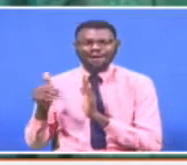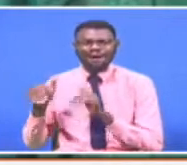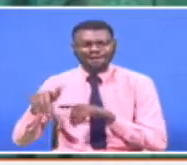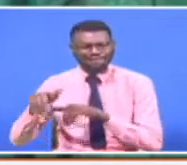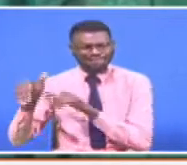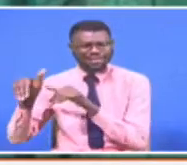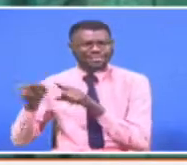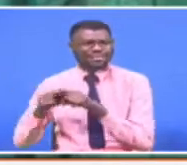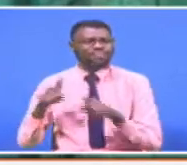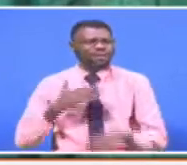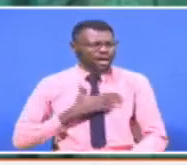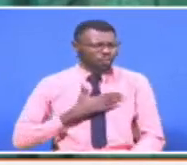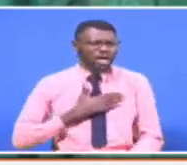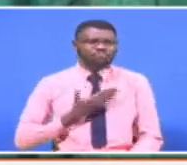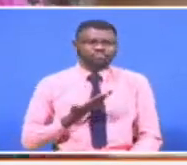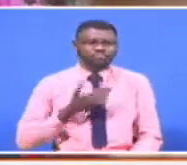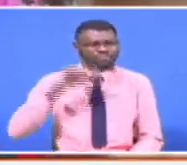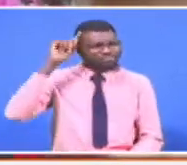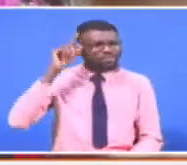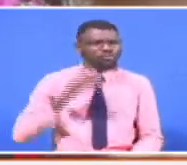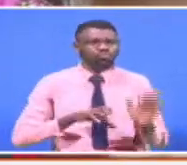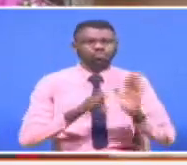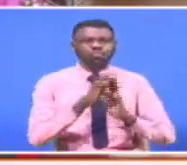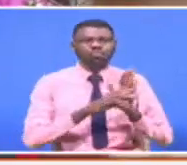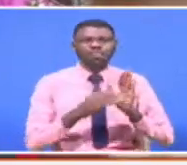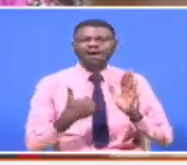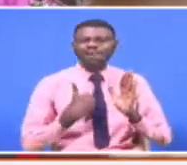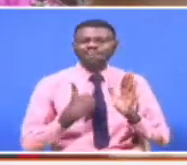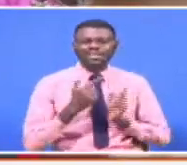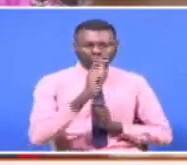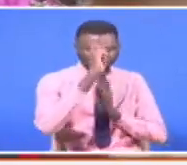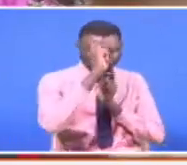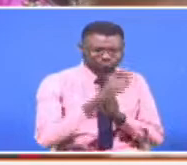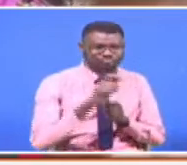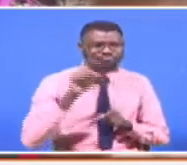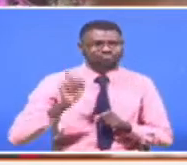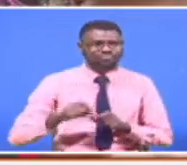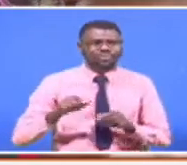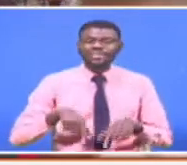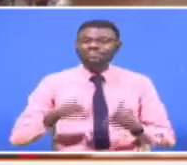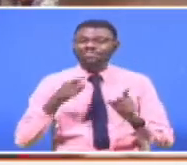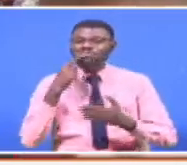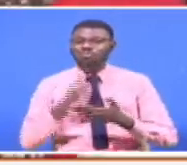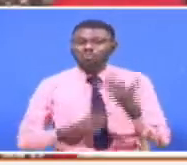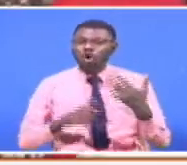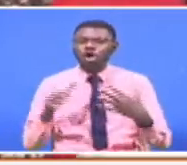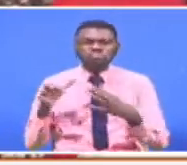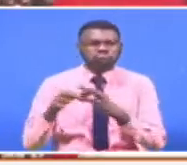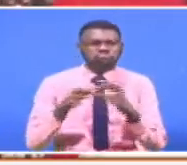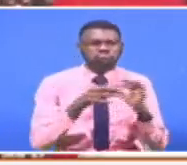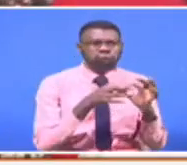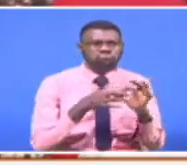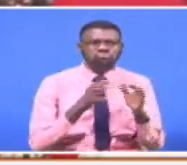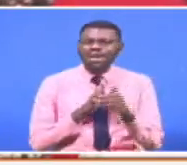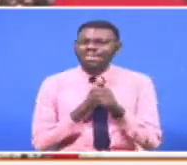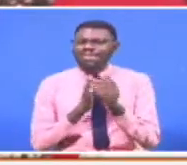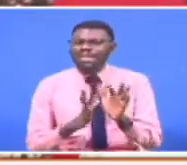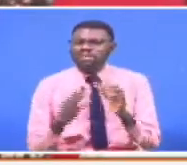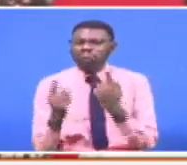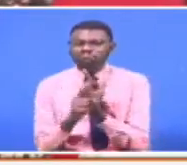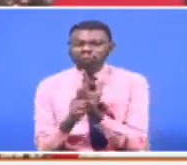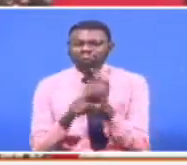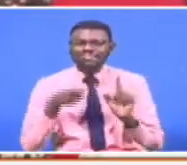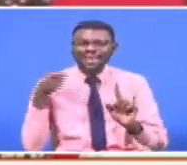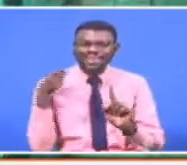So lazima tuheshimiane hapo. Rais aliahidi ushirikiano wake na viongozi wa matabaka tofauti ilimradi